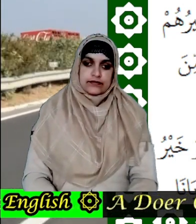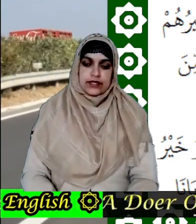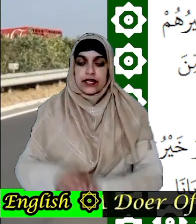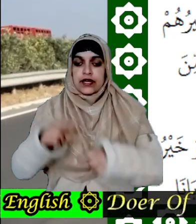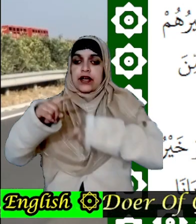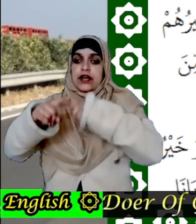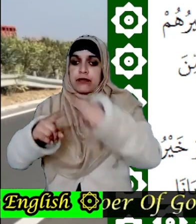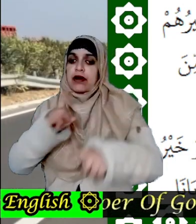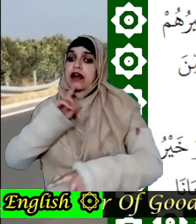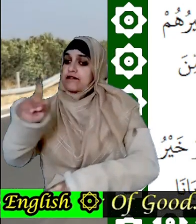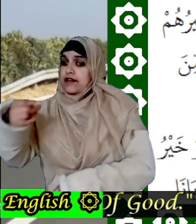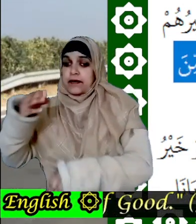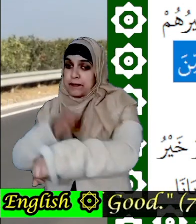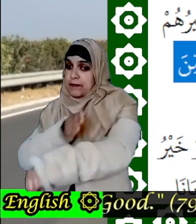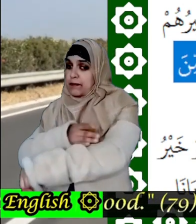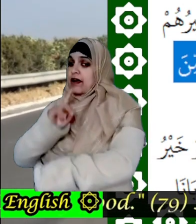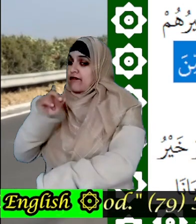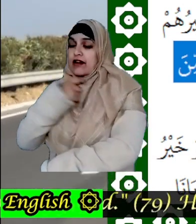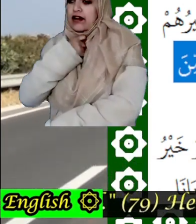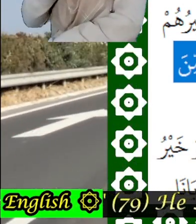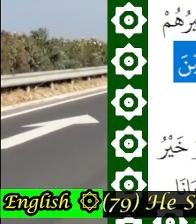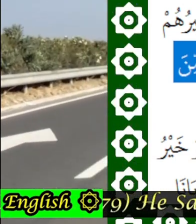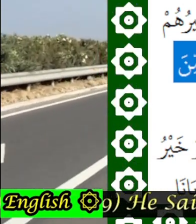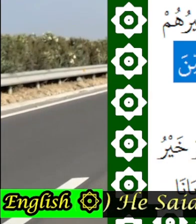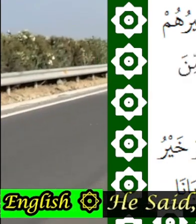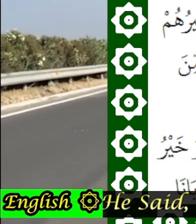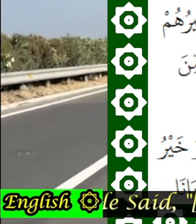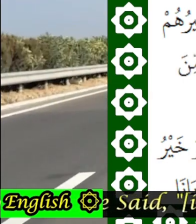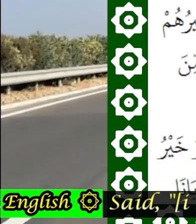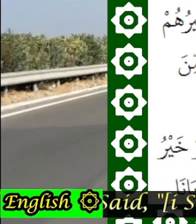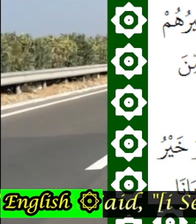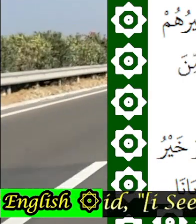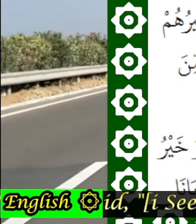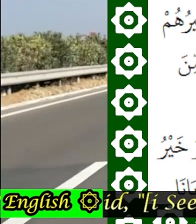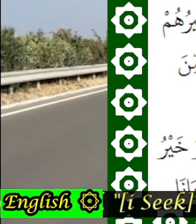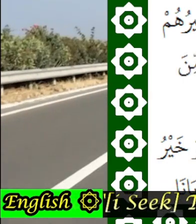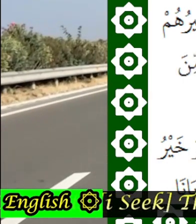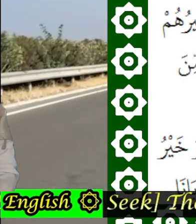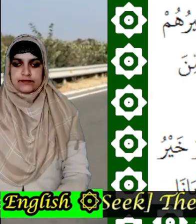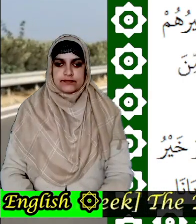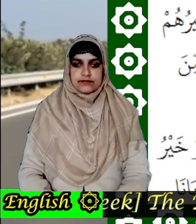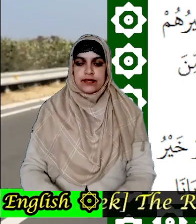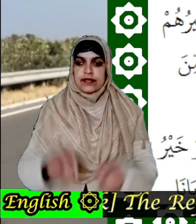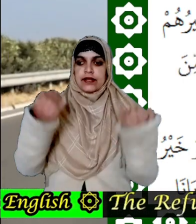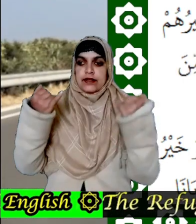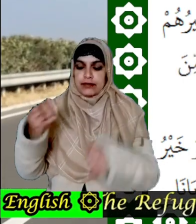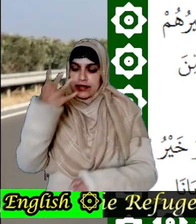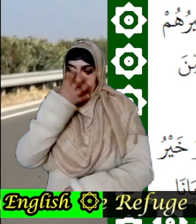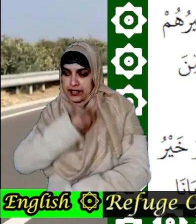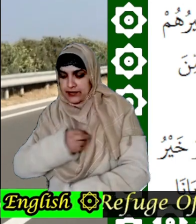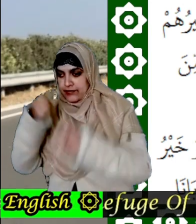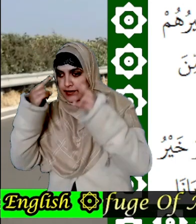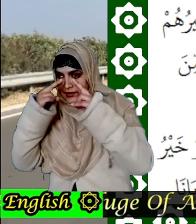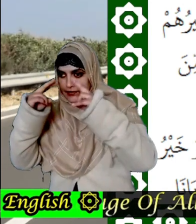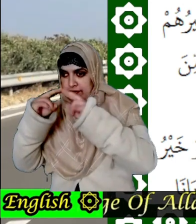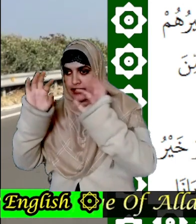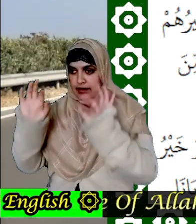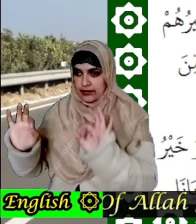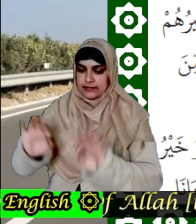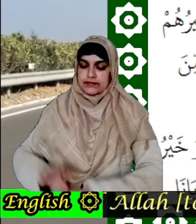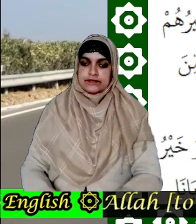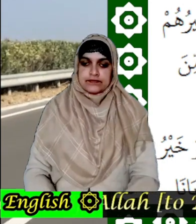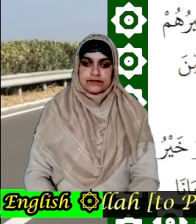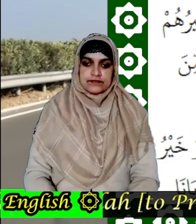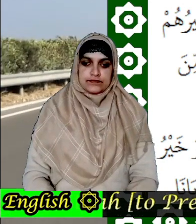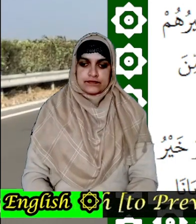الله بلما ربي سنر قطوم بين ومن قبل أما أندرت ما فرطتم في